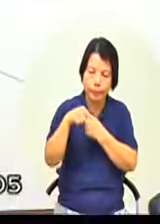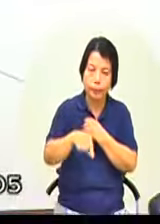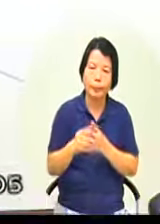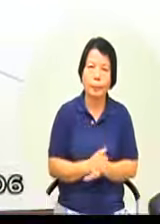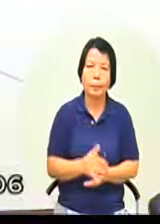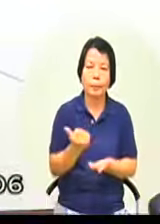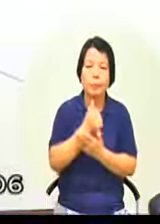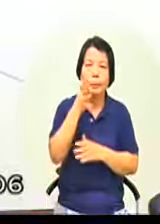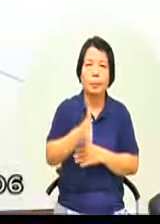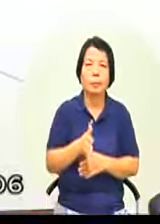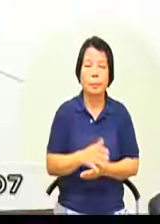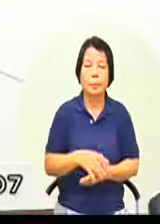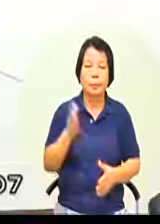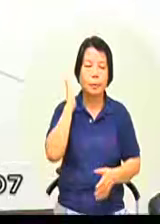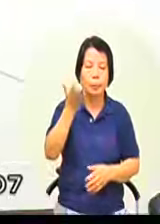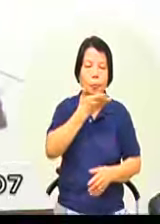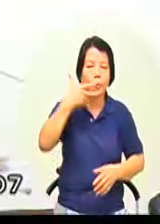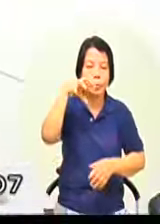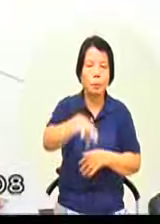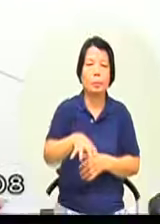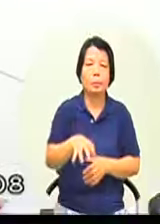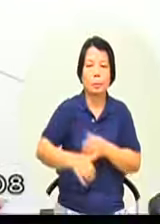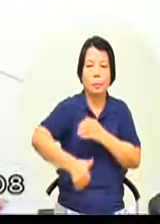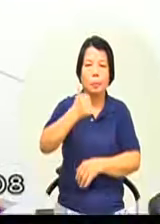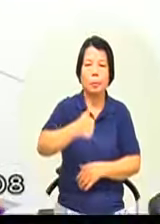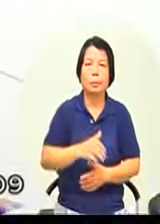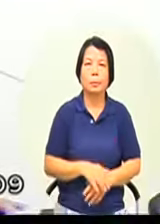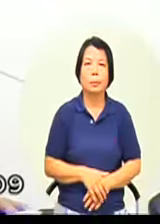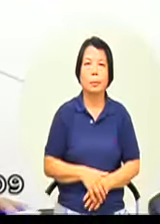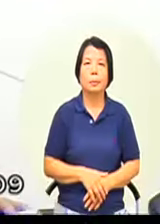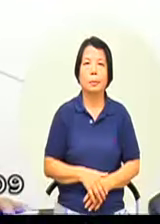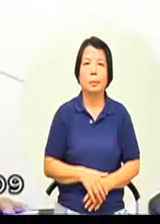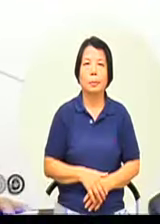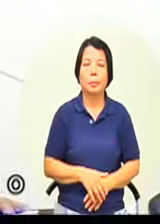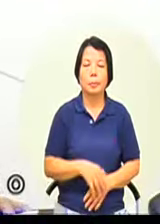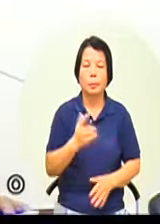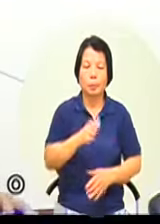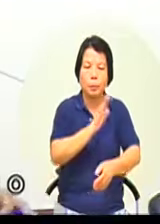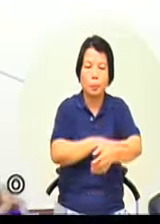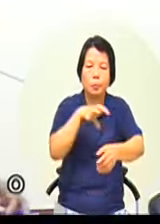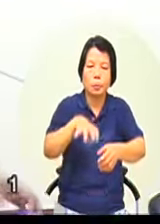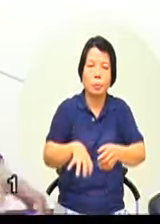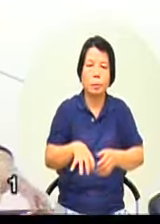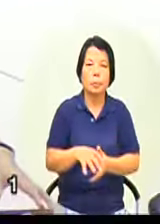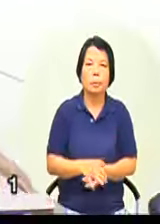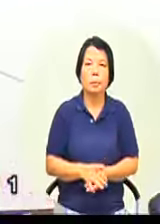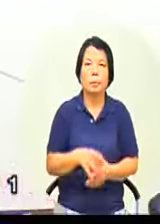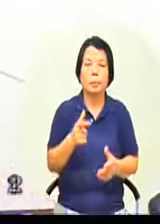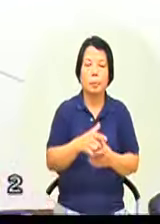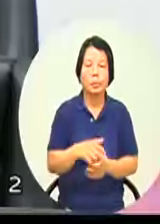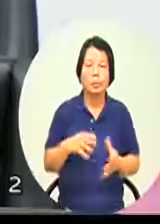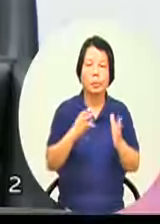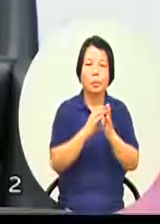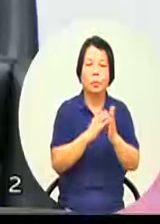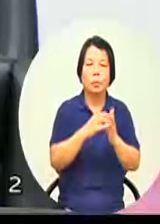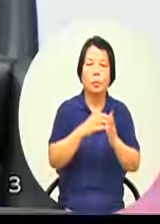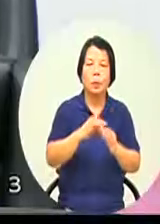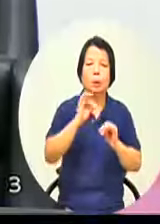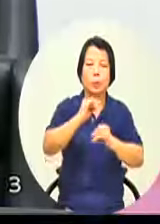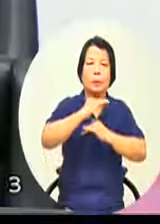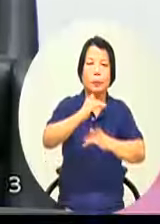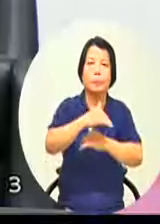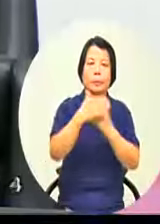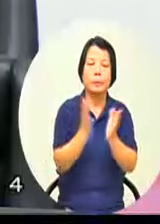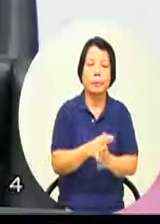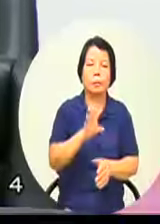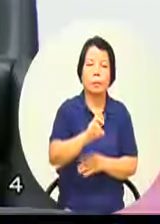请教我们的水利局长哈，那我们在左营区的这个巨蛋汉神百货周边